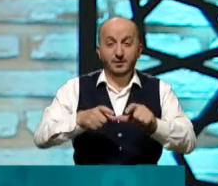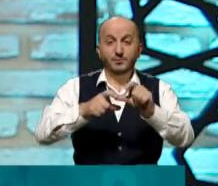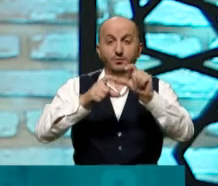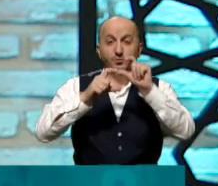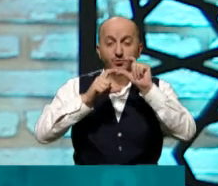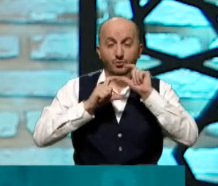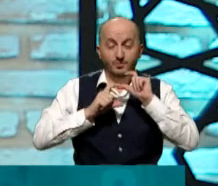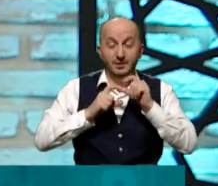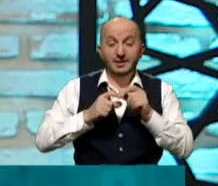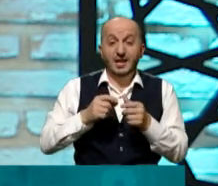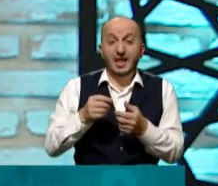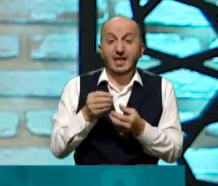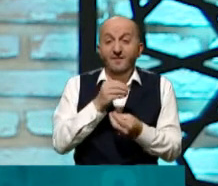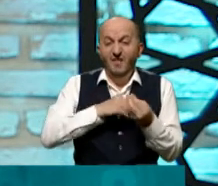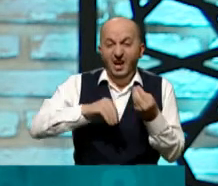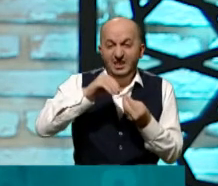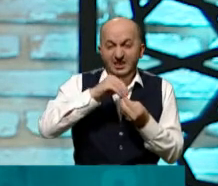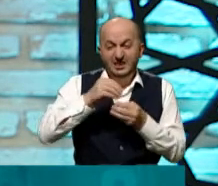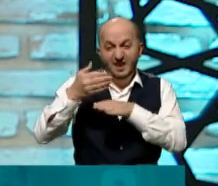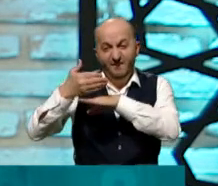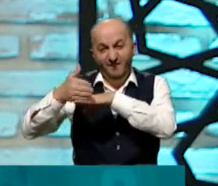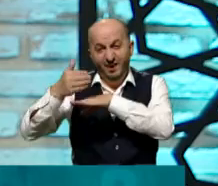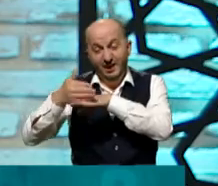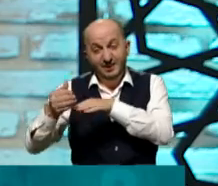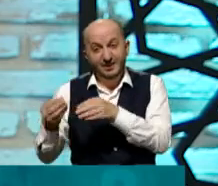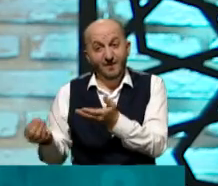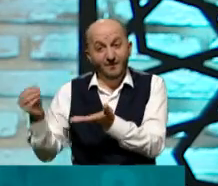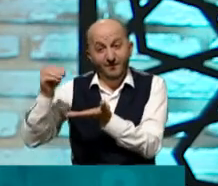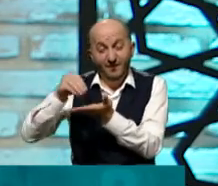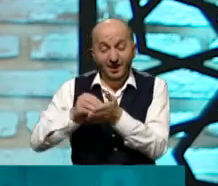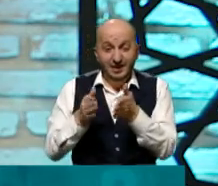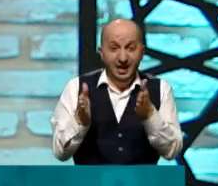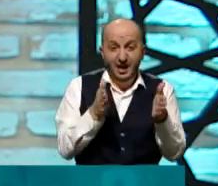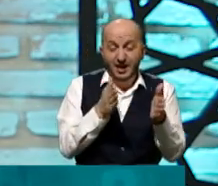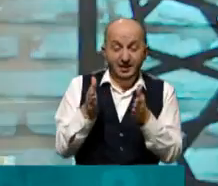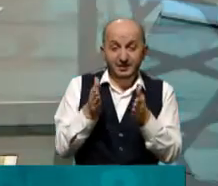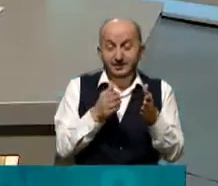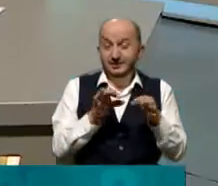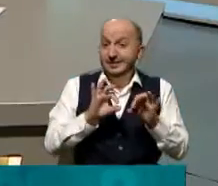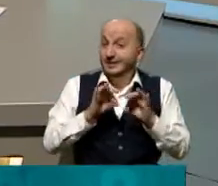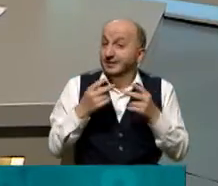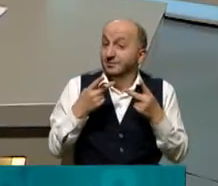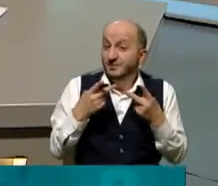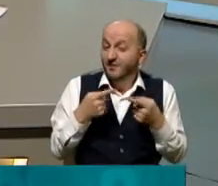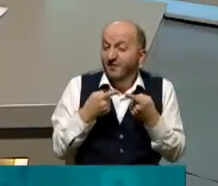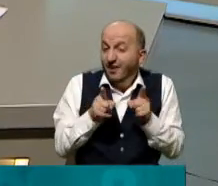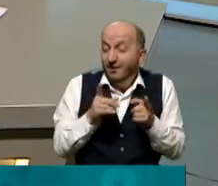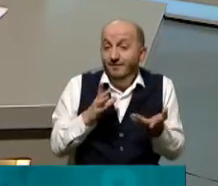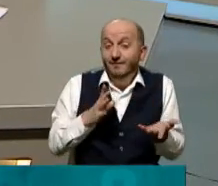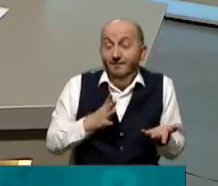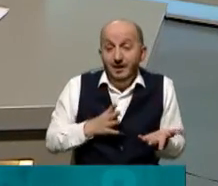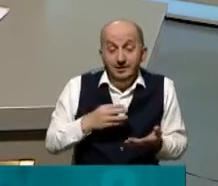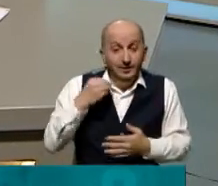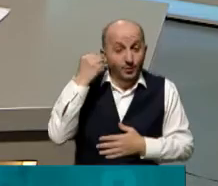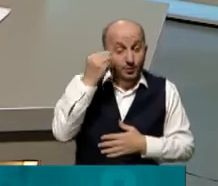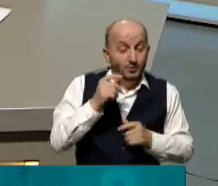vade farkı arasında nasıl bir fark vardır diye. Hı hı. Biz bunu cevaplamakta zorlanıyoruz. Hocama bu soruyu iletecektim.